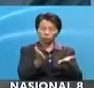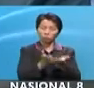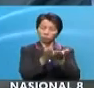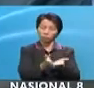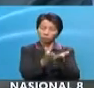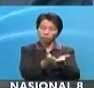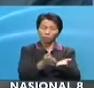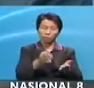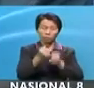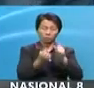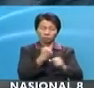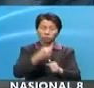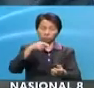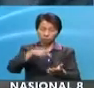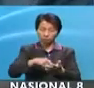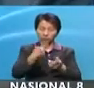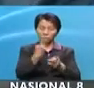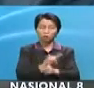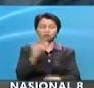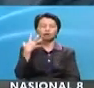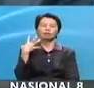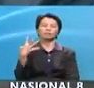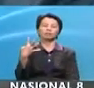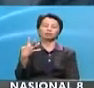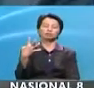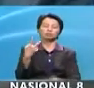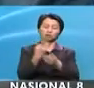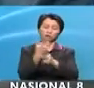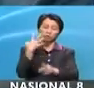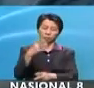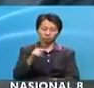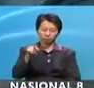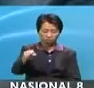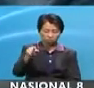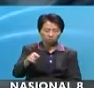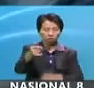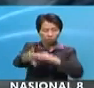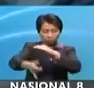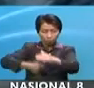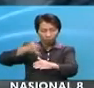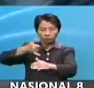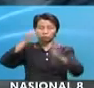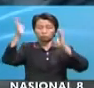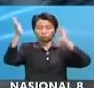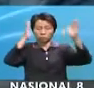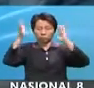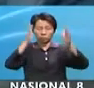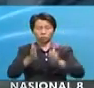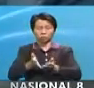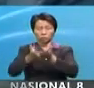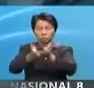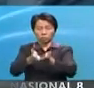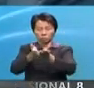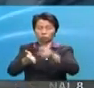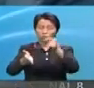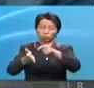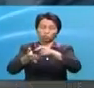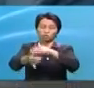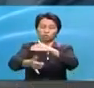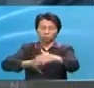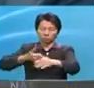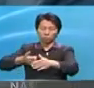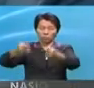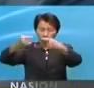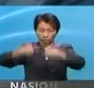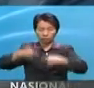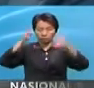ini pada tahun ini adalah kali yang keempat mereka masuk ke Malaysia. Bot ini ya, bot yang kita